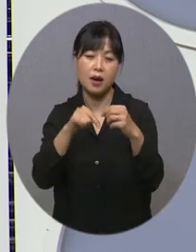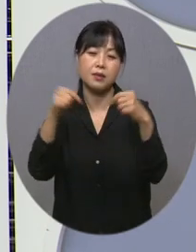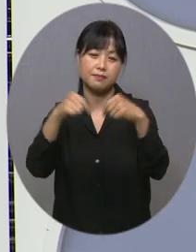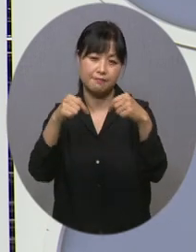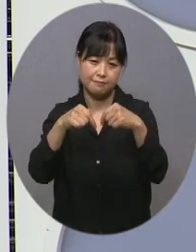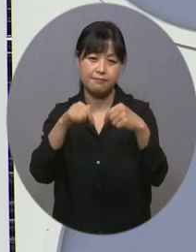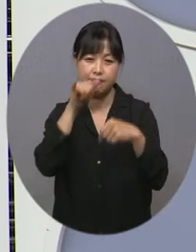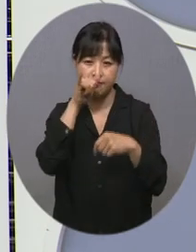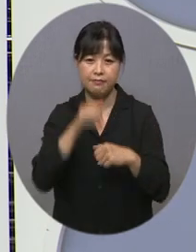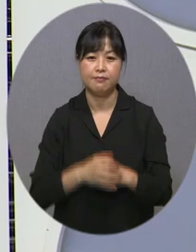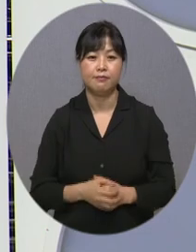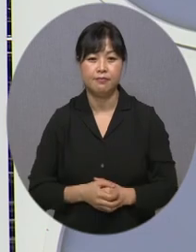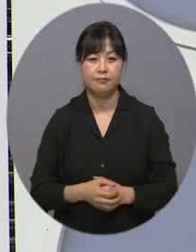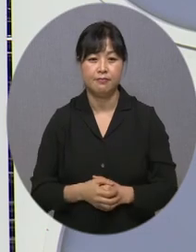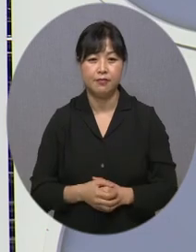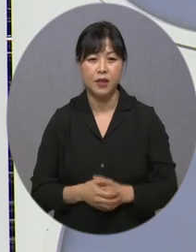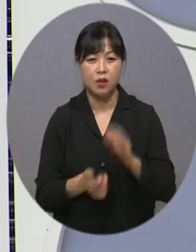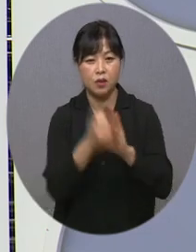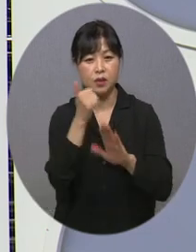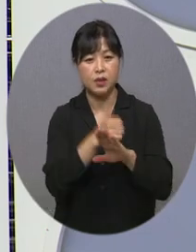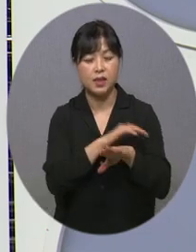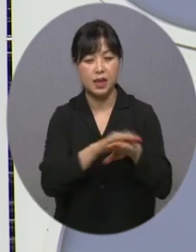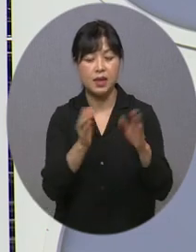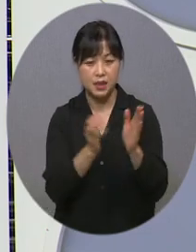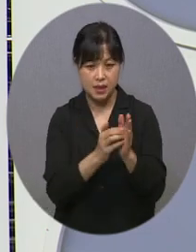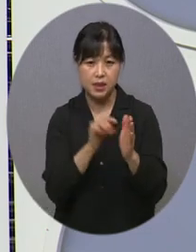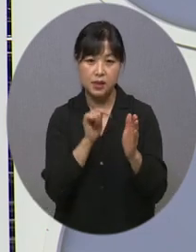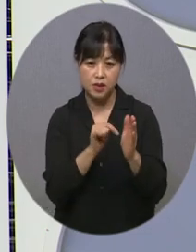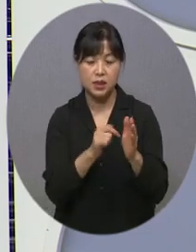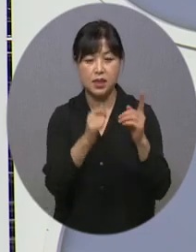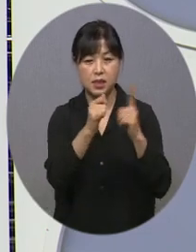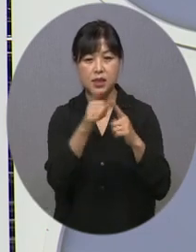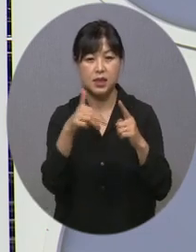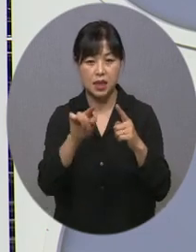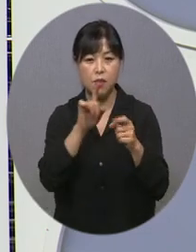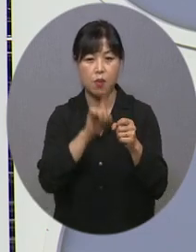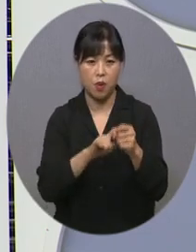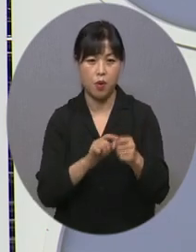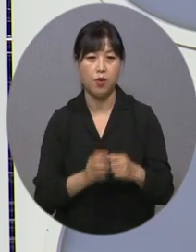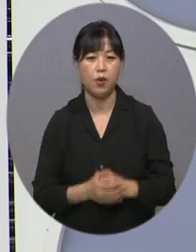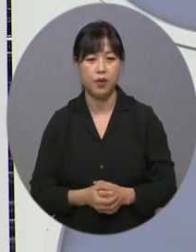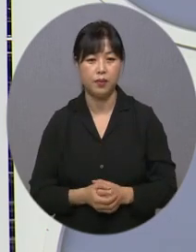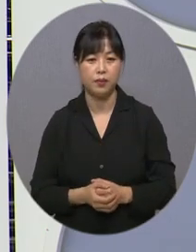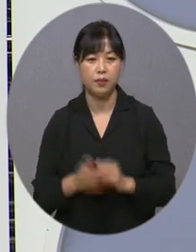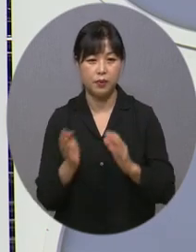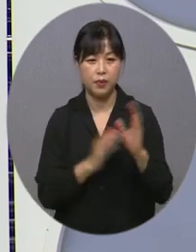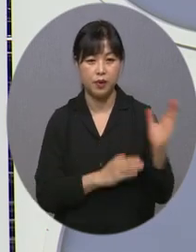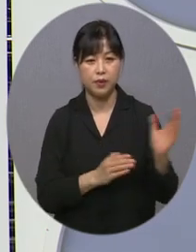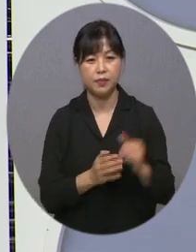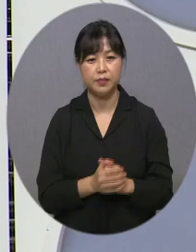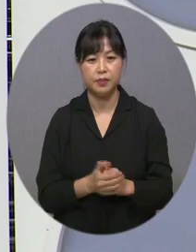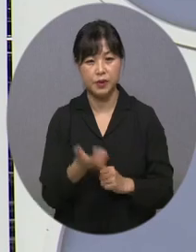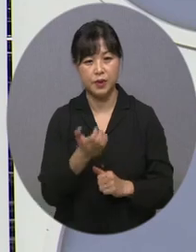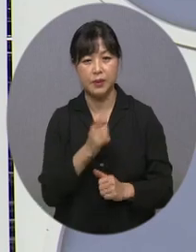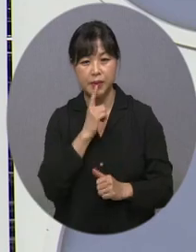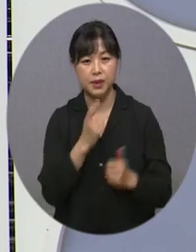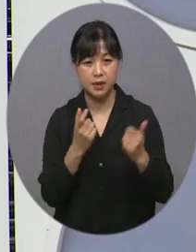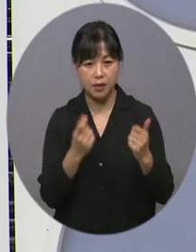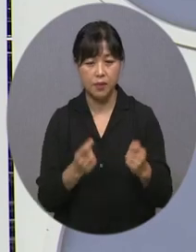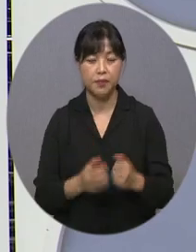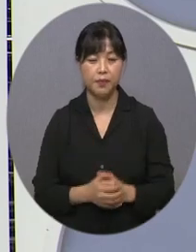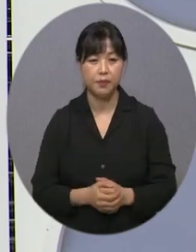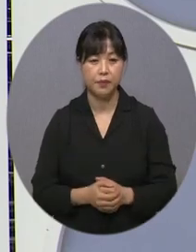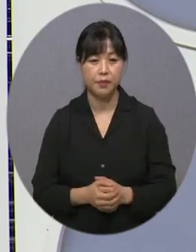있습니다. 그래서 그거를 성공적으로 마치는 것이 1차 목표가 되고요. 그리고 나가서 이제 제가 아까 잠깐 말씀드렸지만 우리